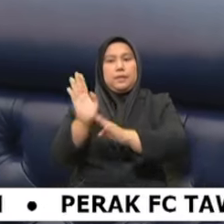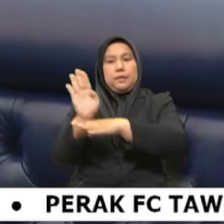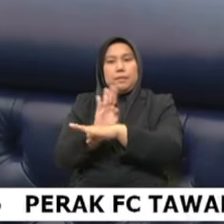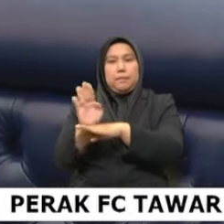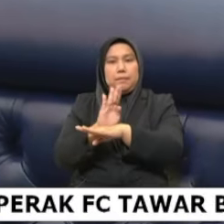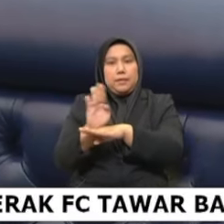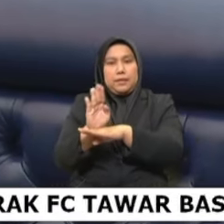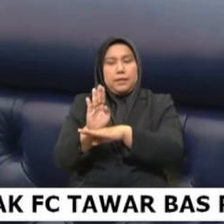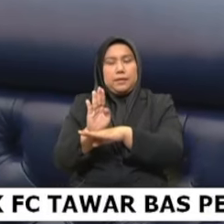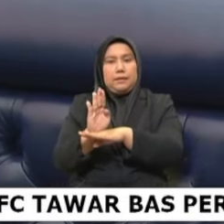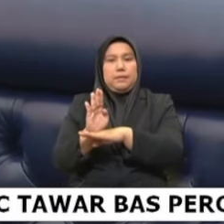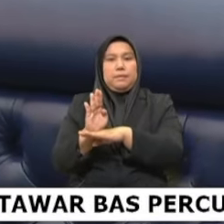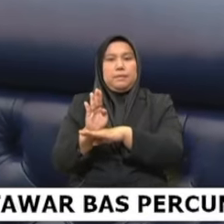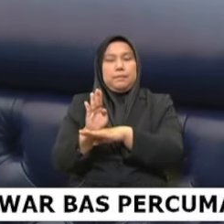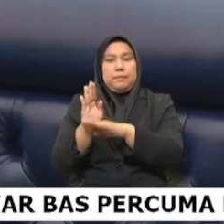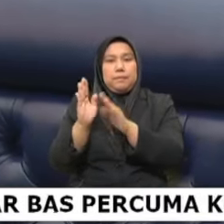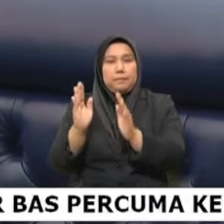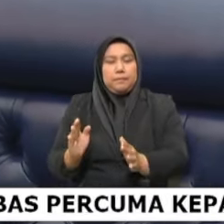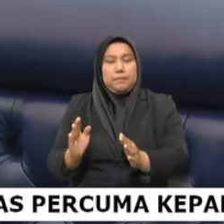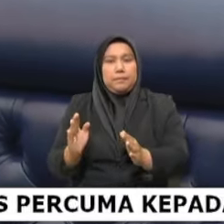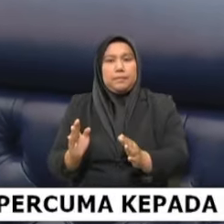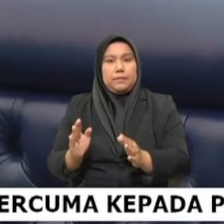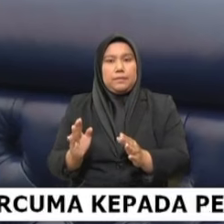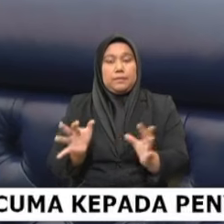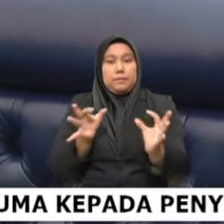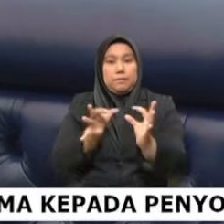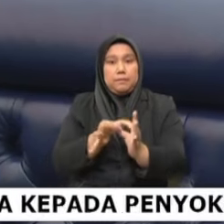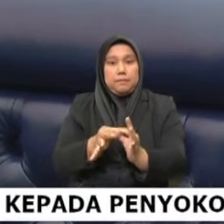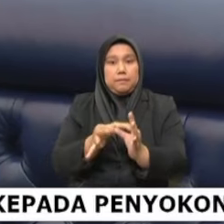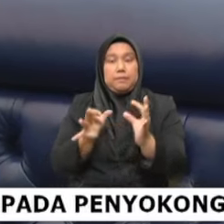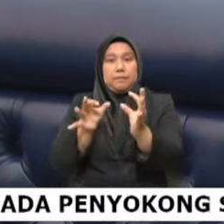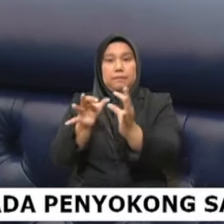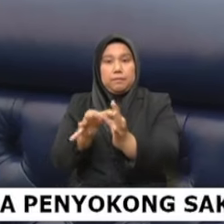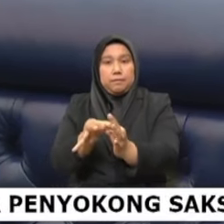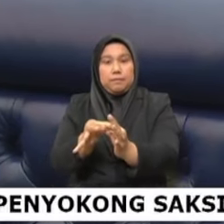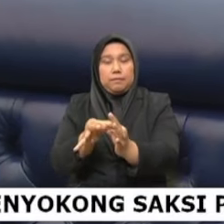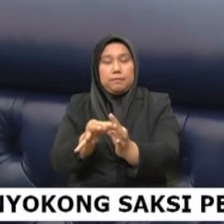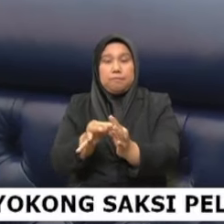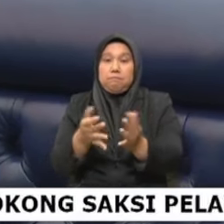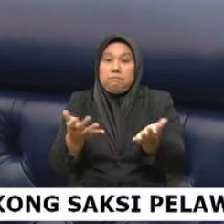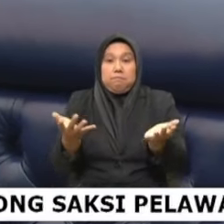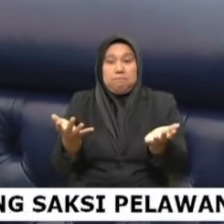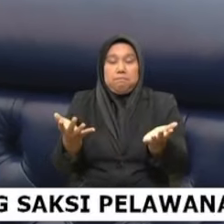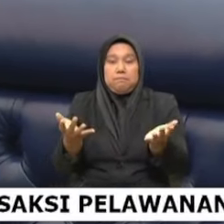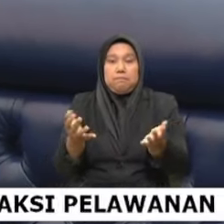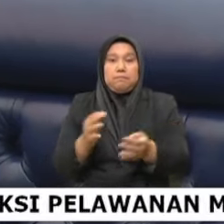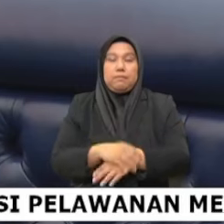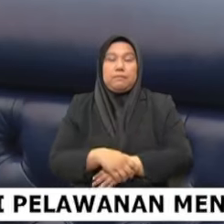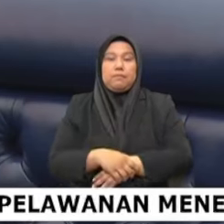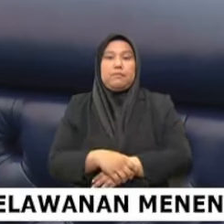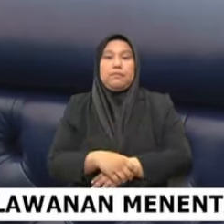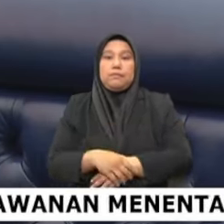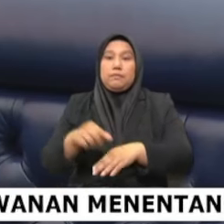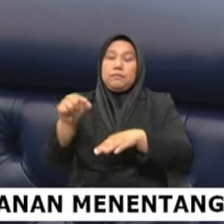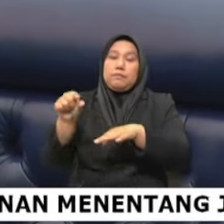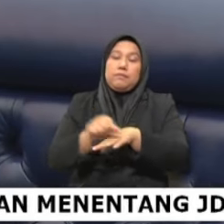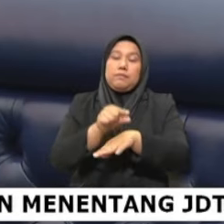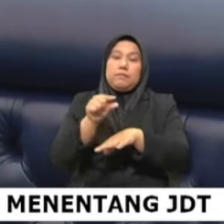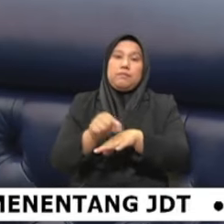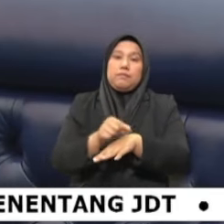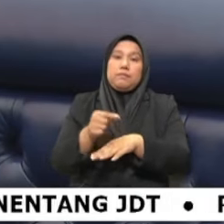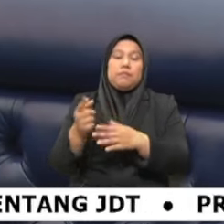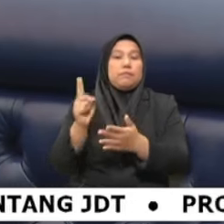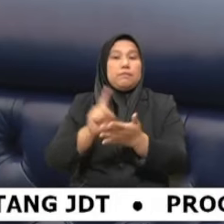Mereka ada joint venture, contoh, tak tahulah, trading license Alibaba kah? Ataupun dari segi penggunaan trading license,